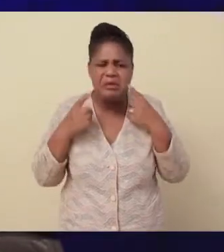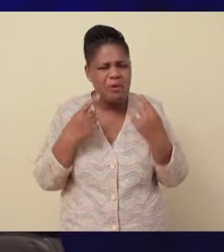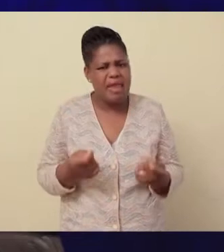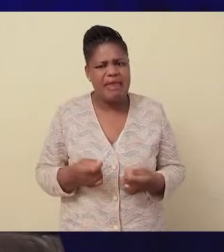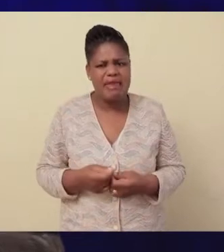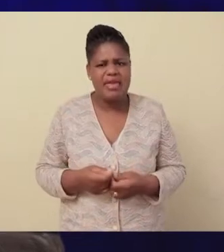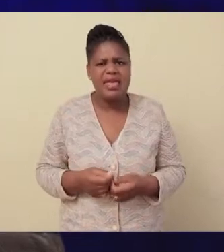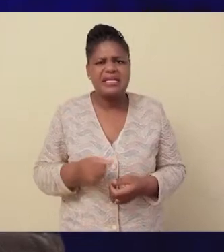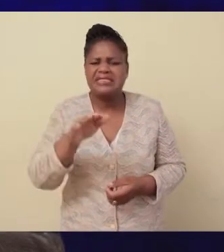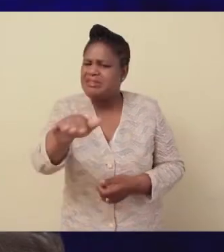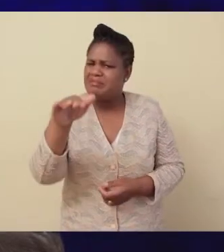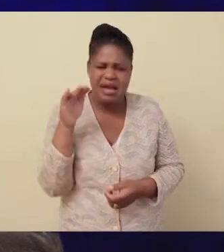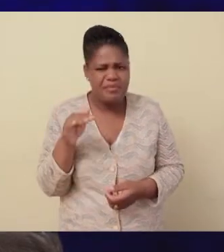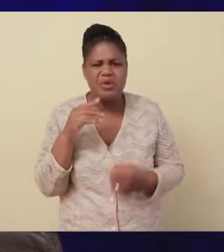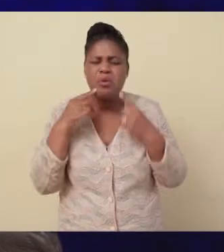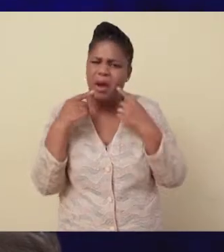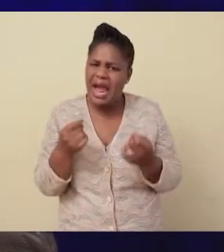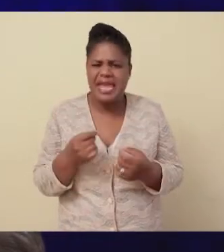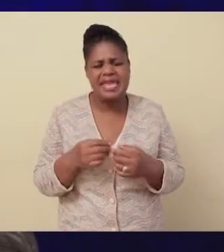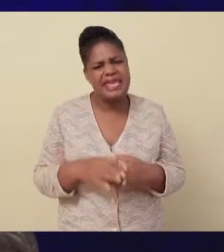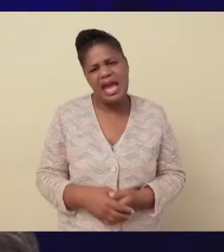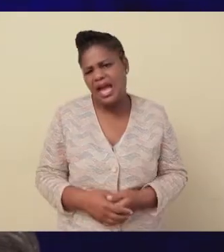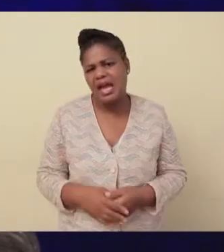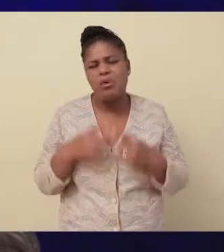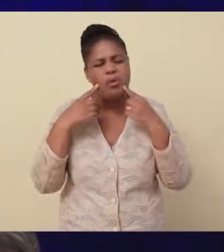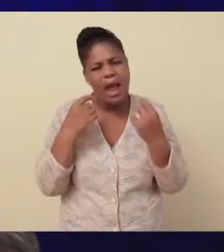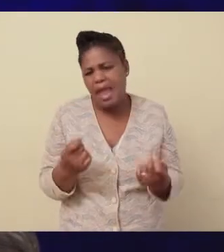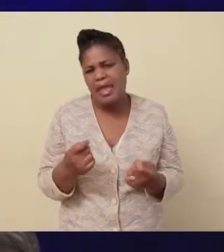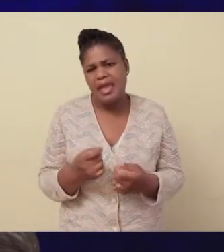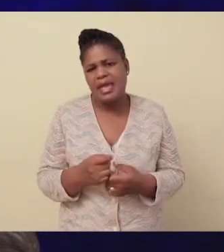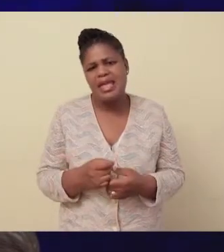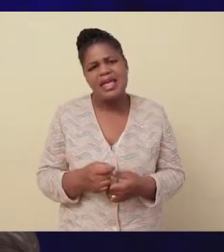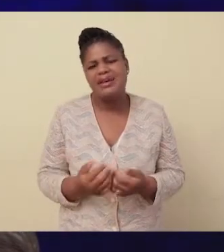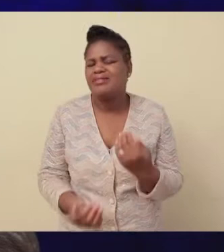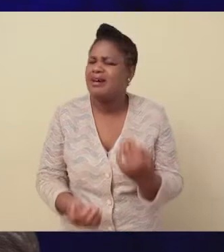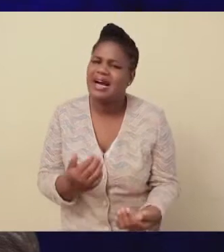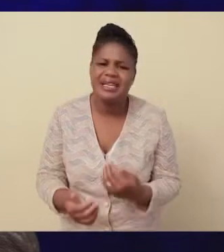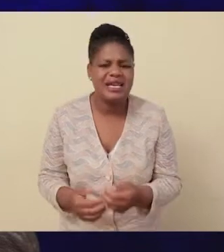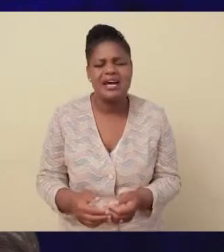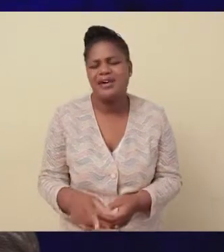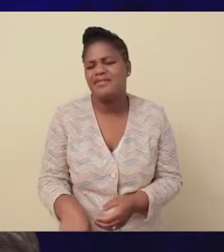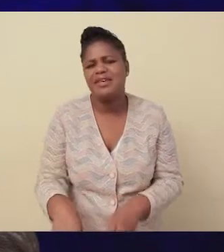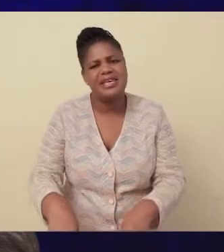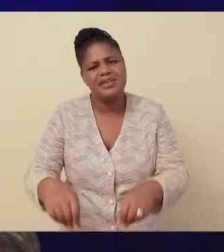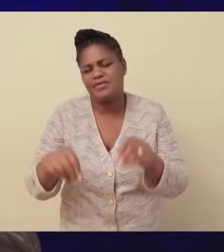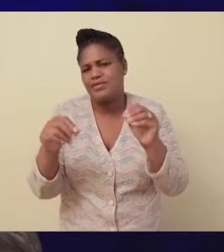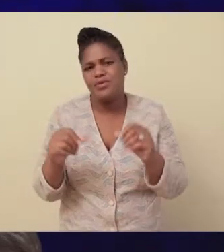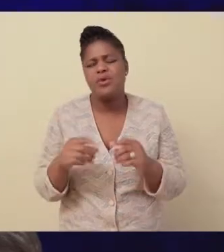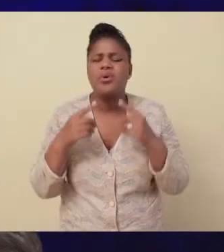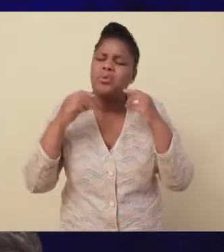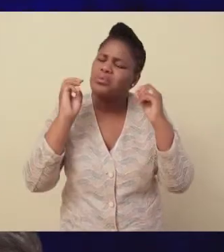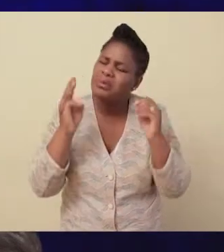zvambunyanyoita seiko Zimbabwe zvambunyanyeita seiko vana vevhu zvaita